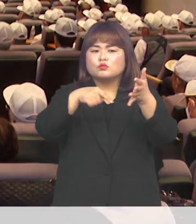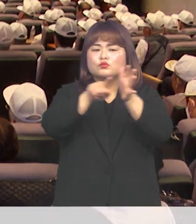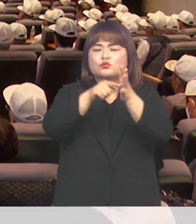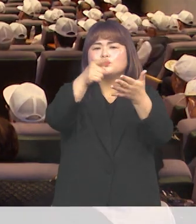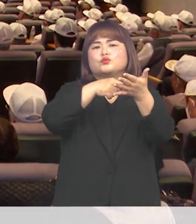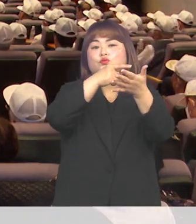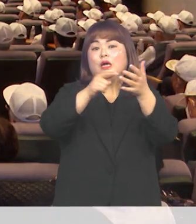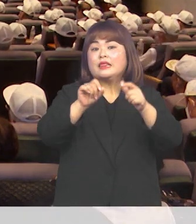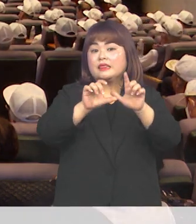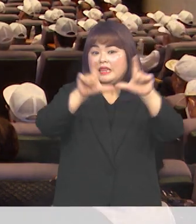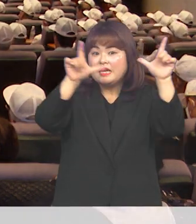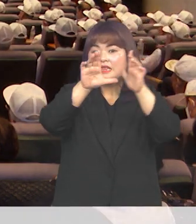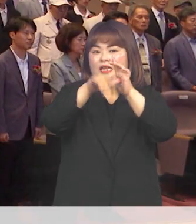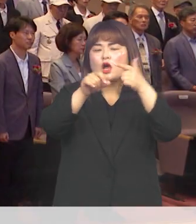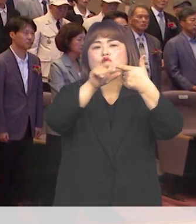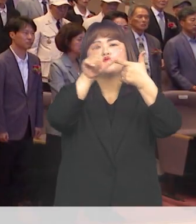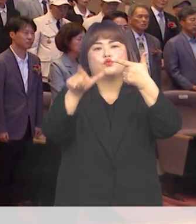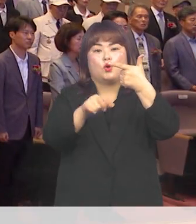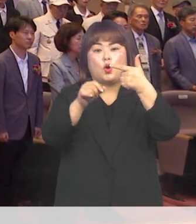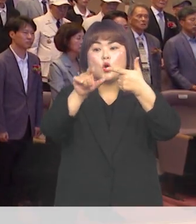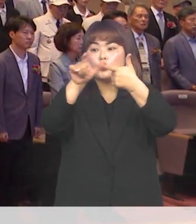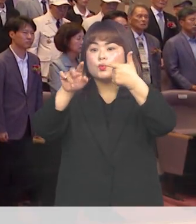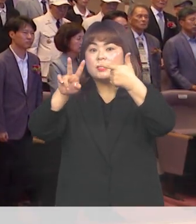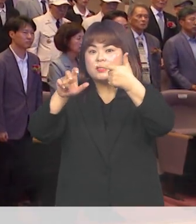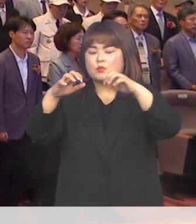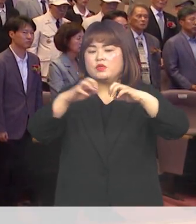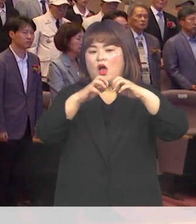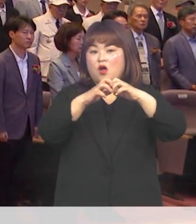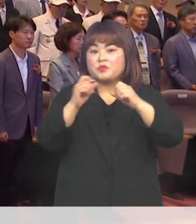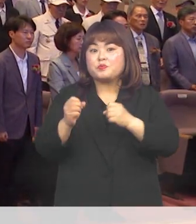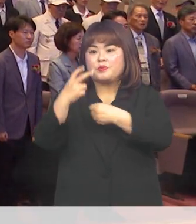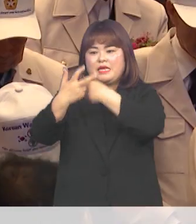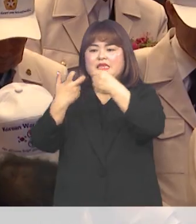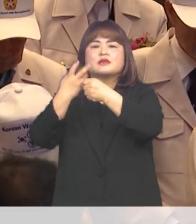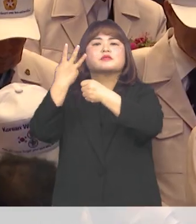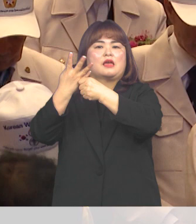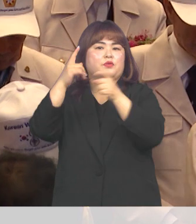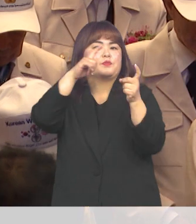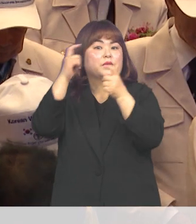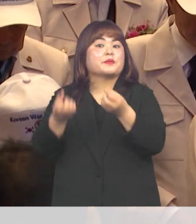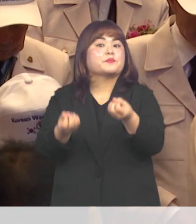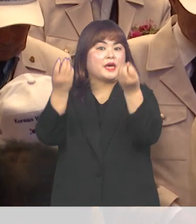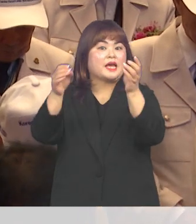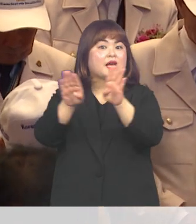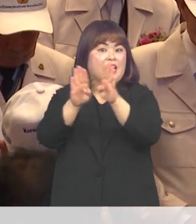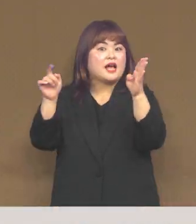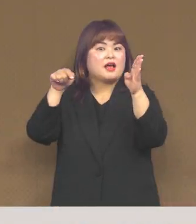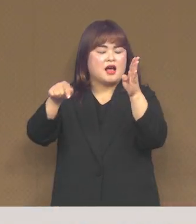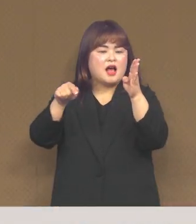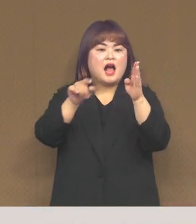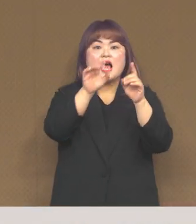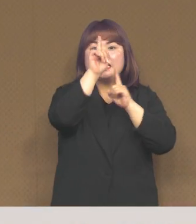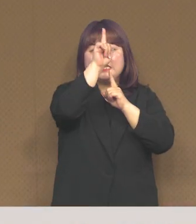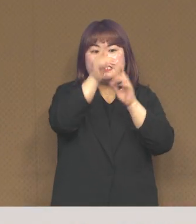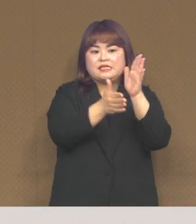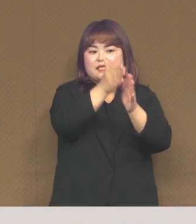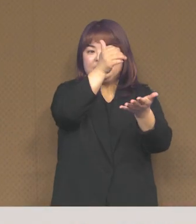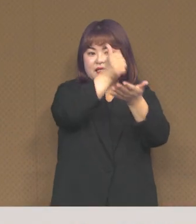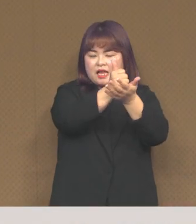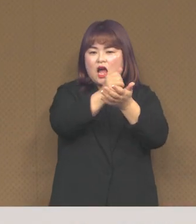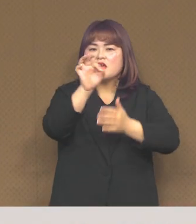호국 보훈의 달을 맞아 시청 A솔에서 6.25 전쟁 제73주년 행사가 개최됐습니다. 행사에는